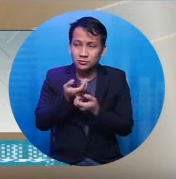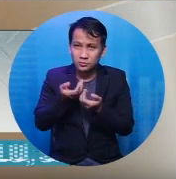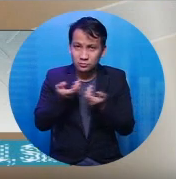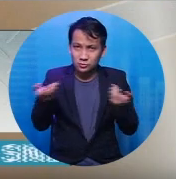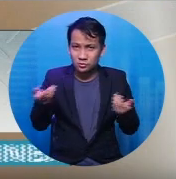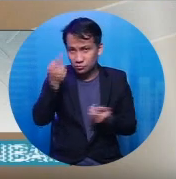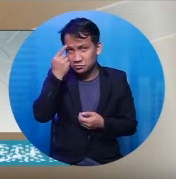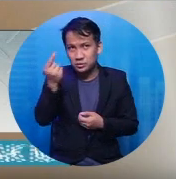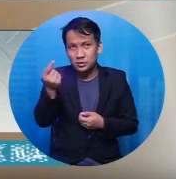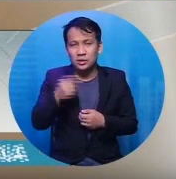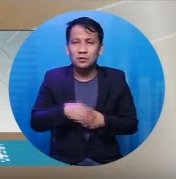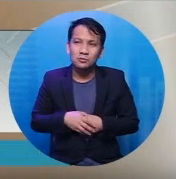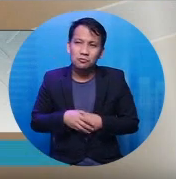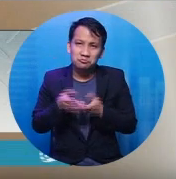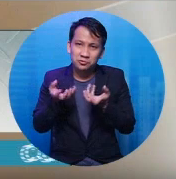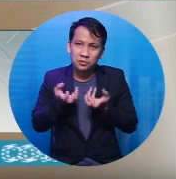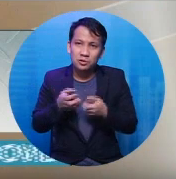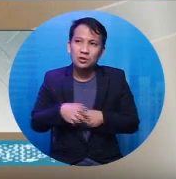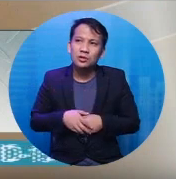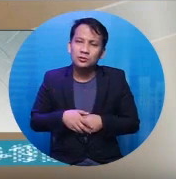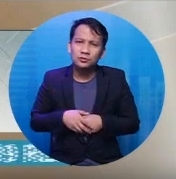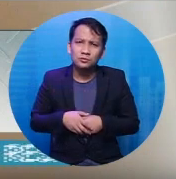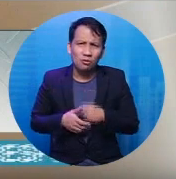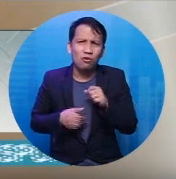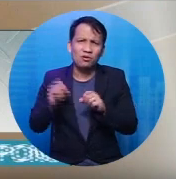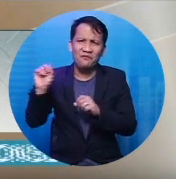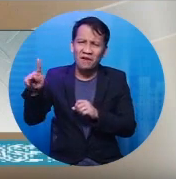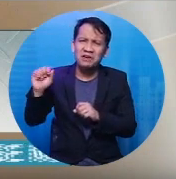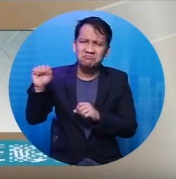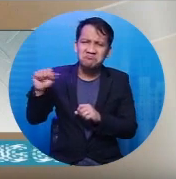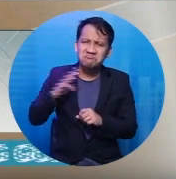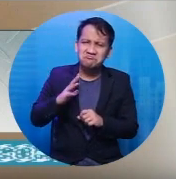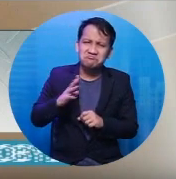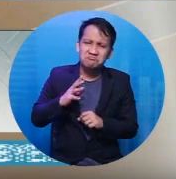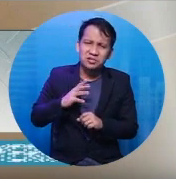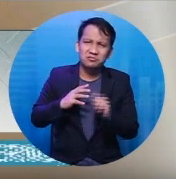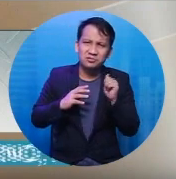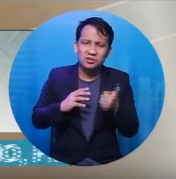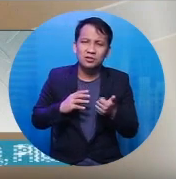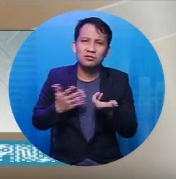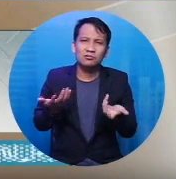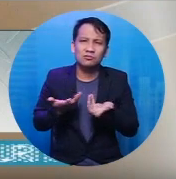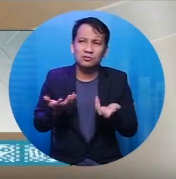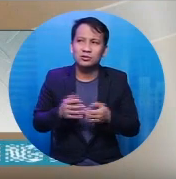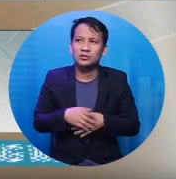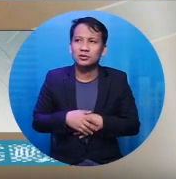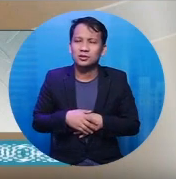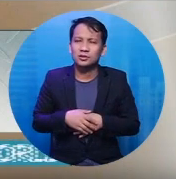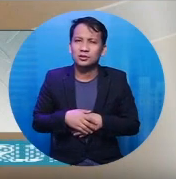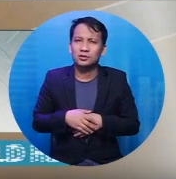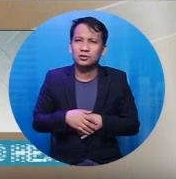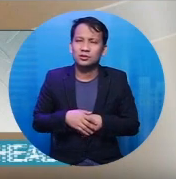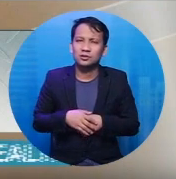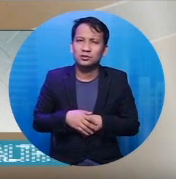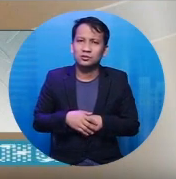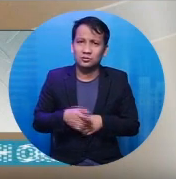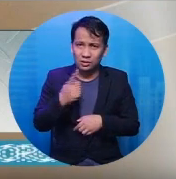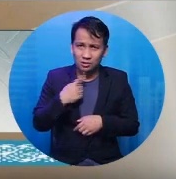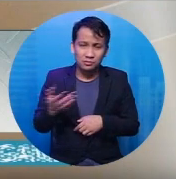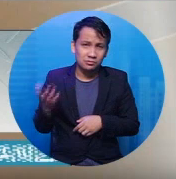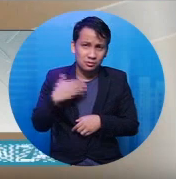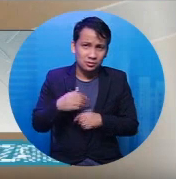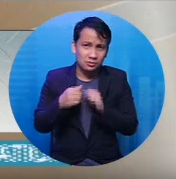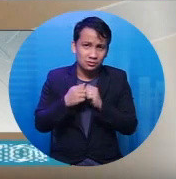mapag-isa, sabi niya. Di sabi ko naman, kung ganun pala, na ako mag-call off tayo,